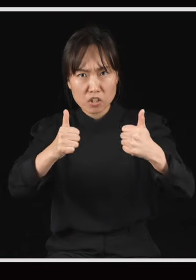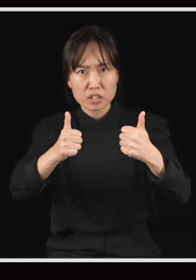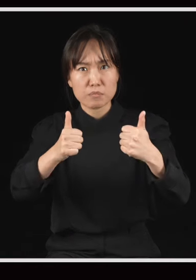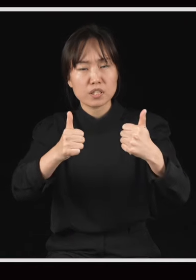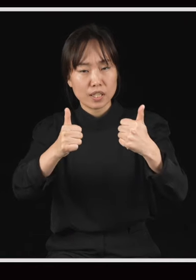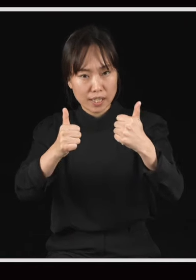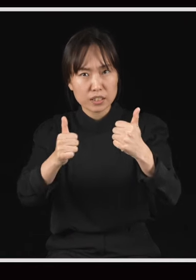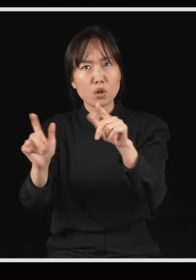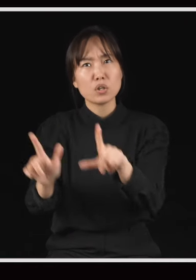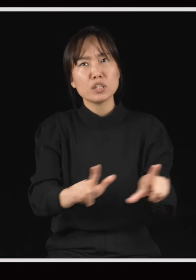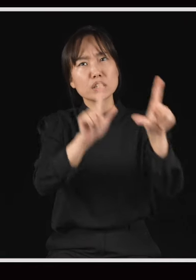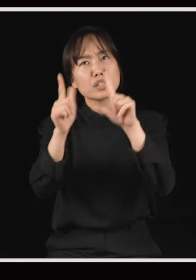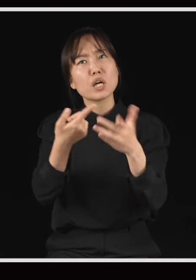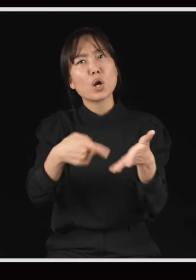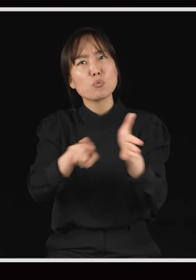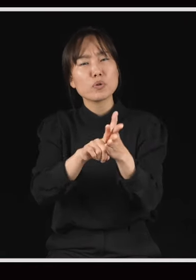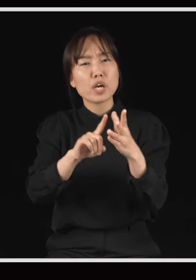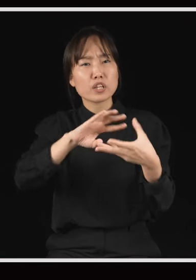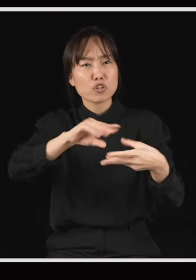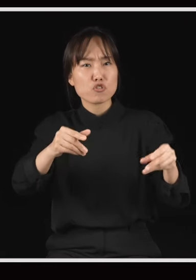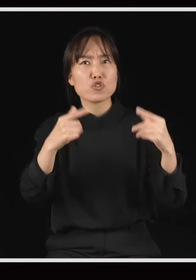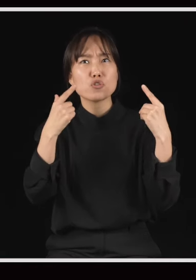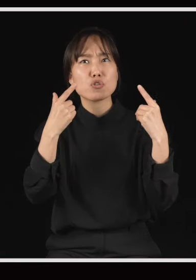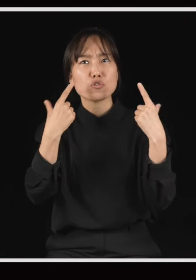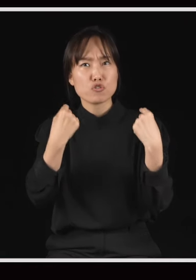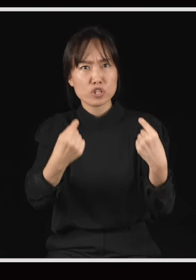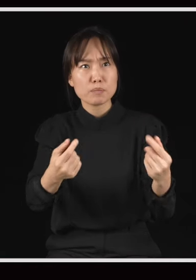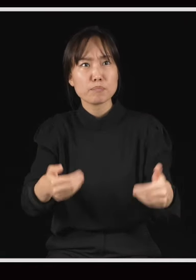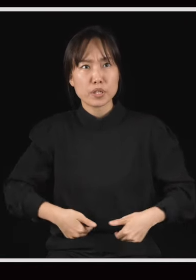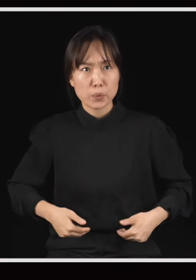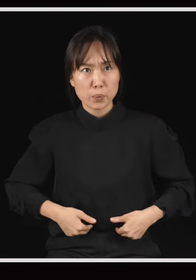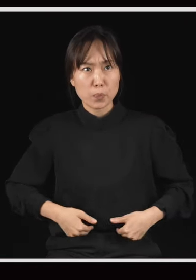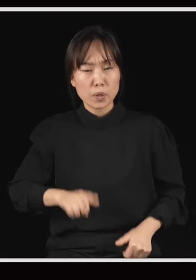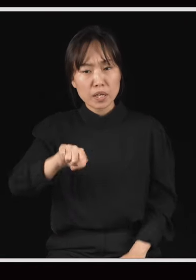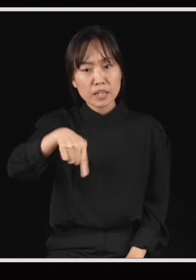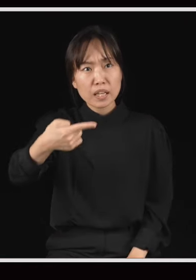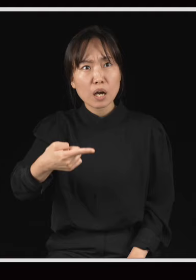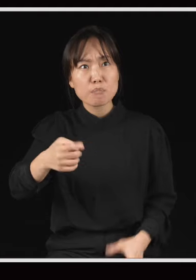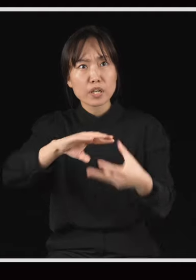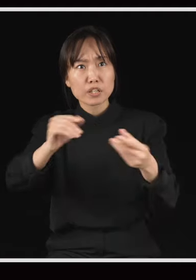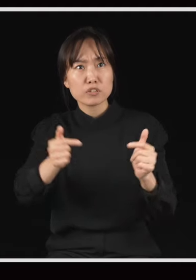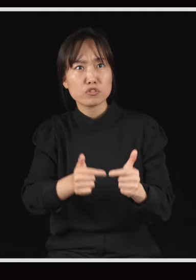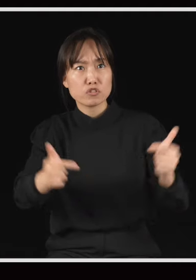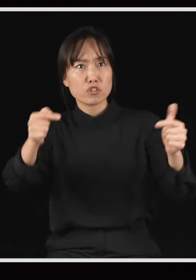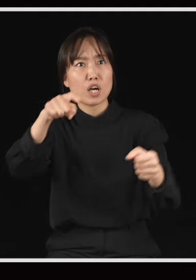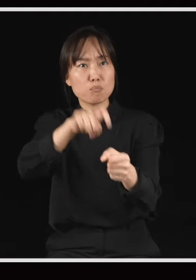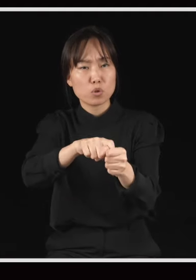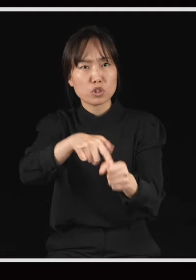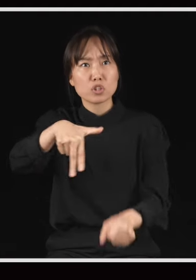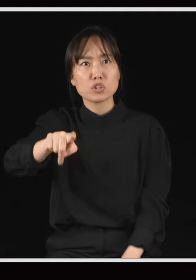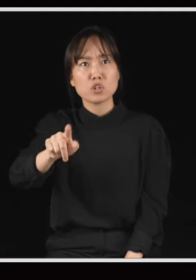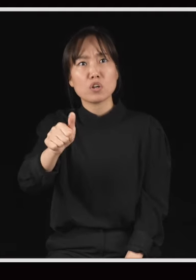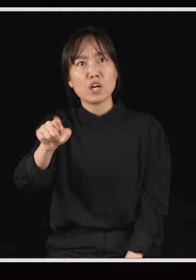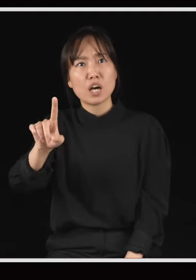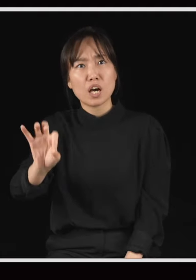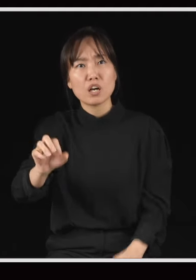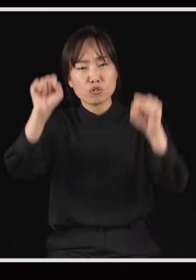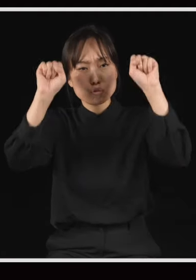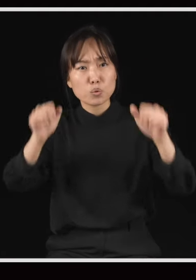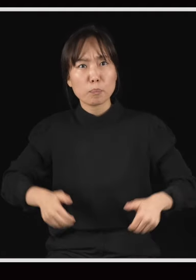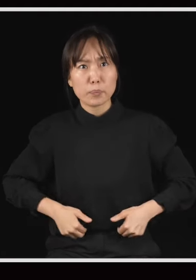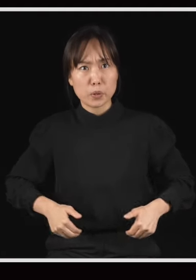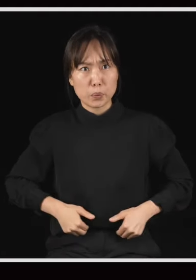이제 유지가 되고 기본적인 근력이 유지가 됩니다. 하지만 저항 운동, 근력 운동이죠. 그리고 잘 걷기 위해서, 그러니까